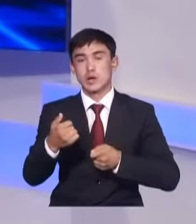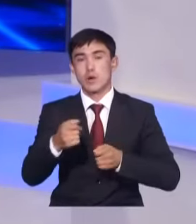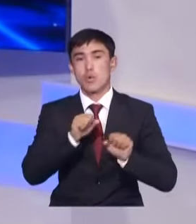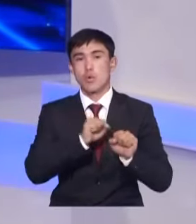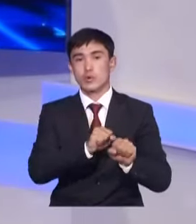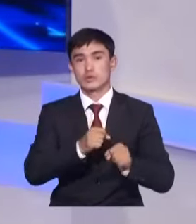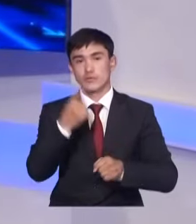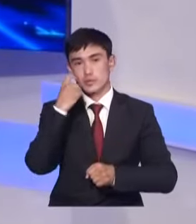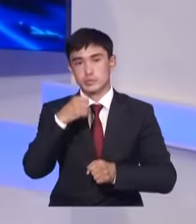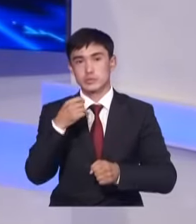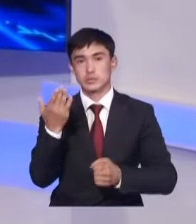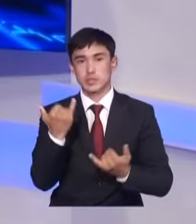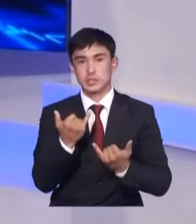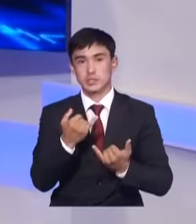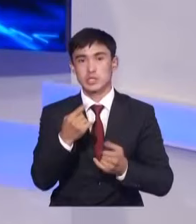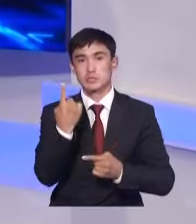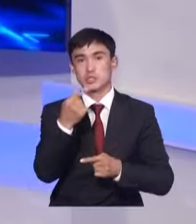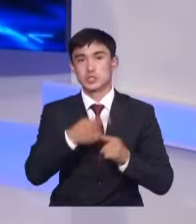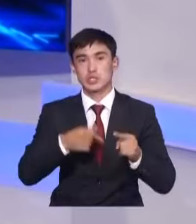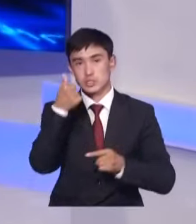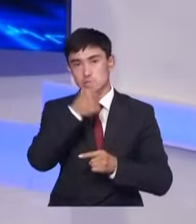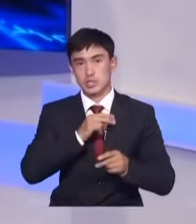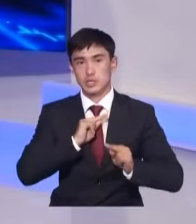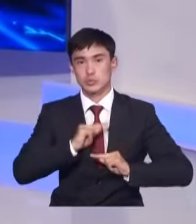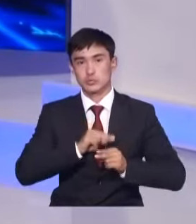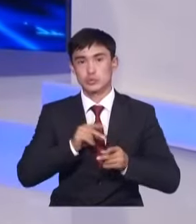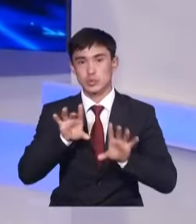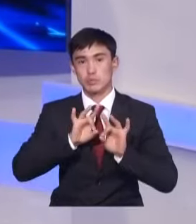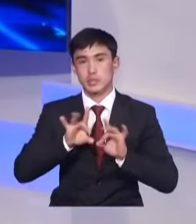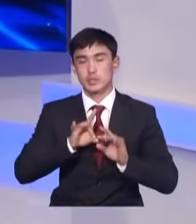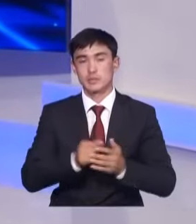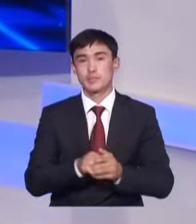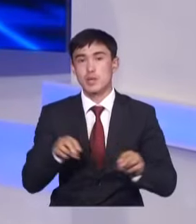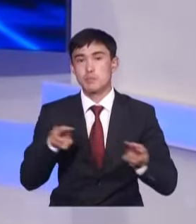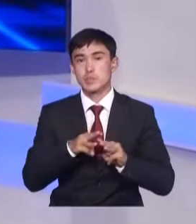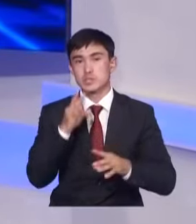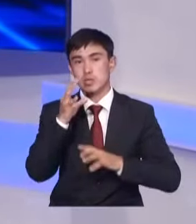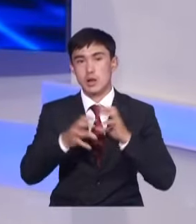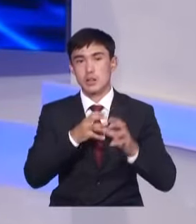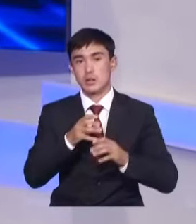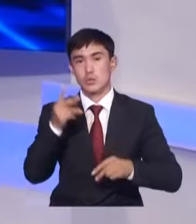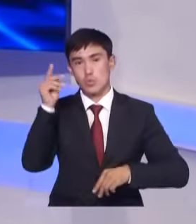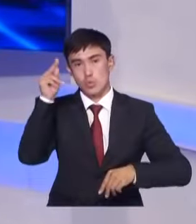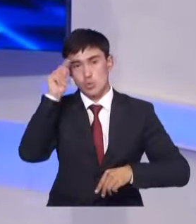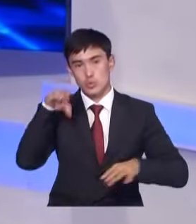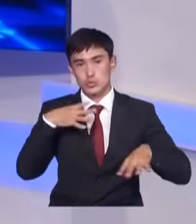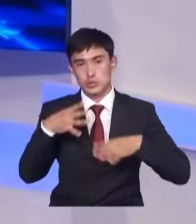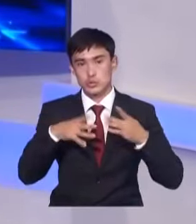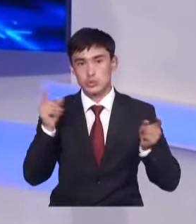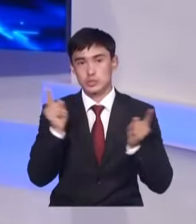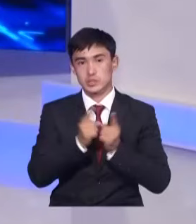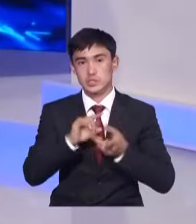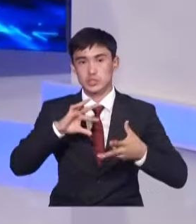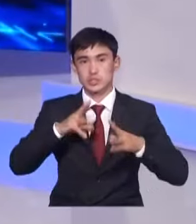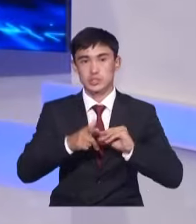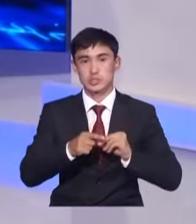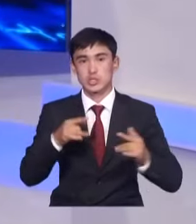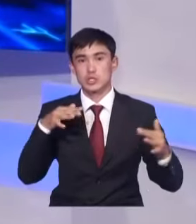қорғаныс ведомствосының биылғы бірінші жарты жылдықта атқарған жұмыстары туралы баяндалды. Министр халықаралық оқу-жаттығу